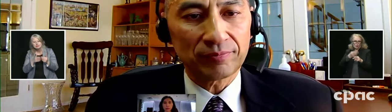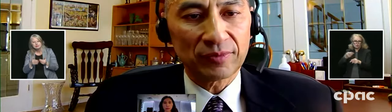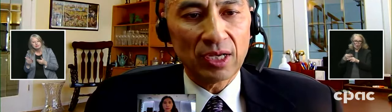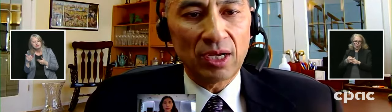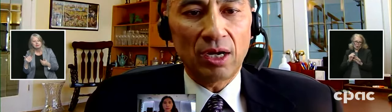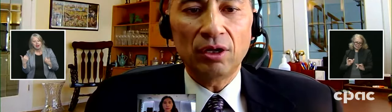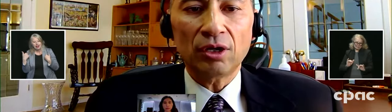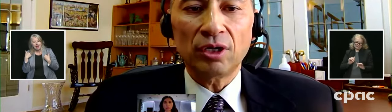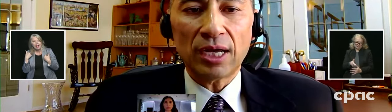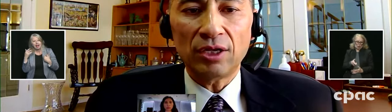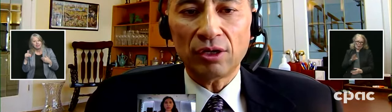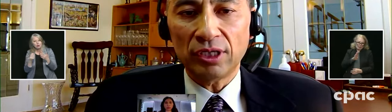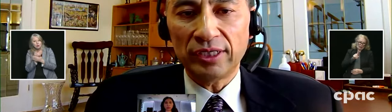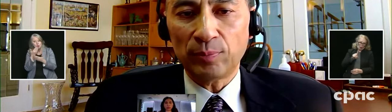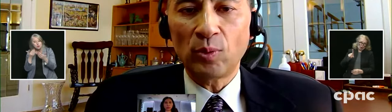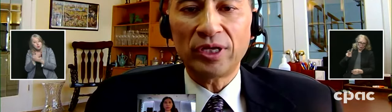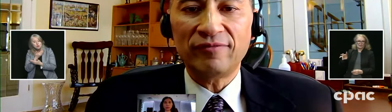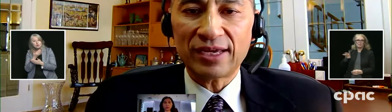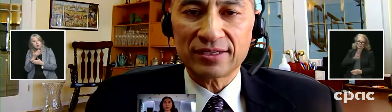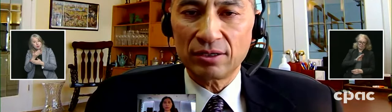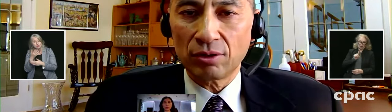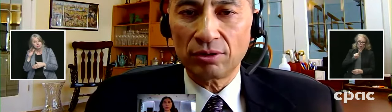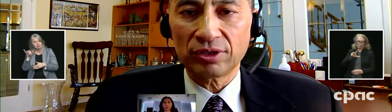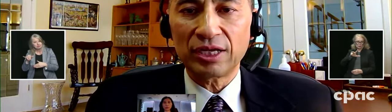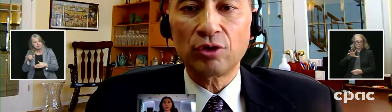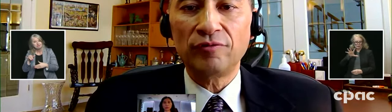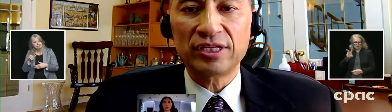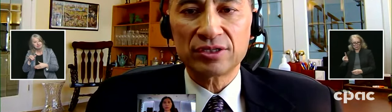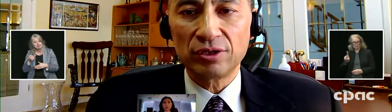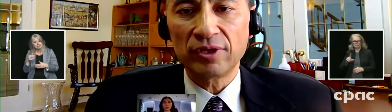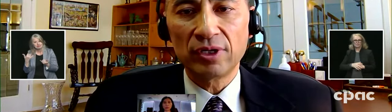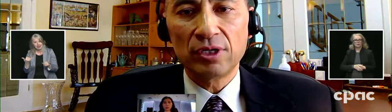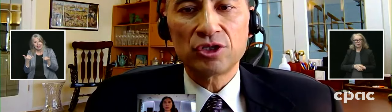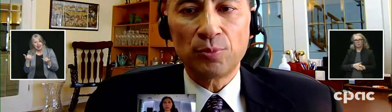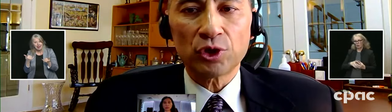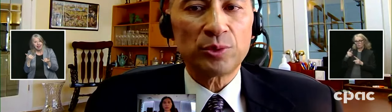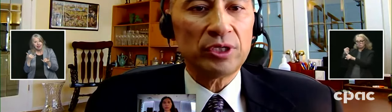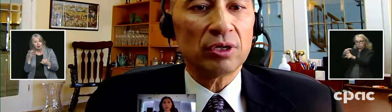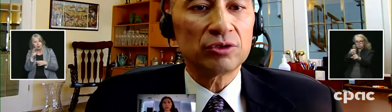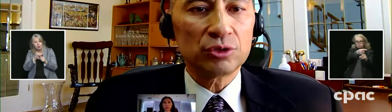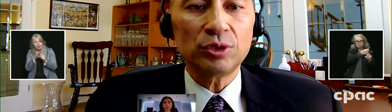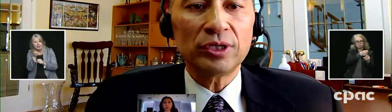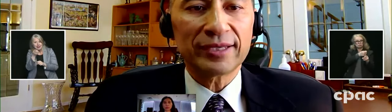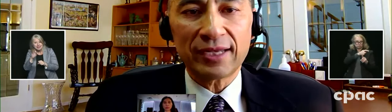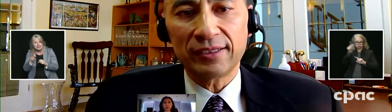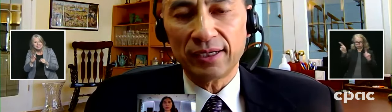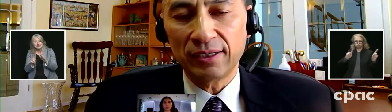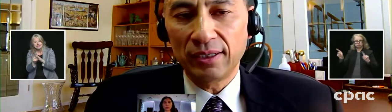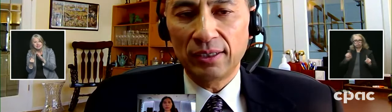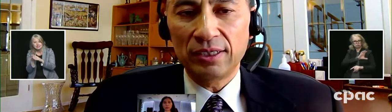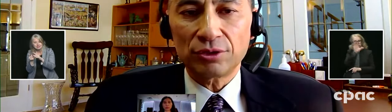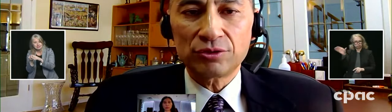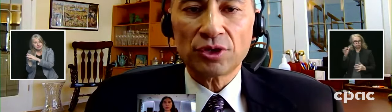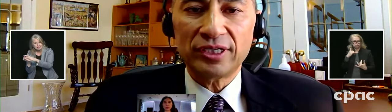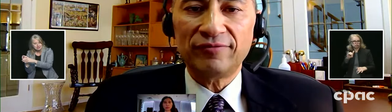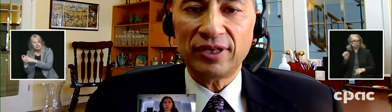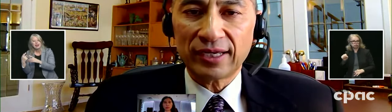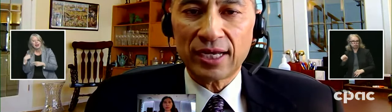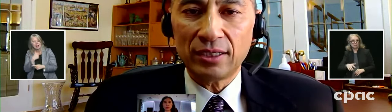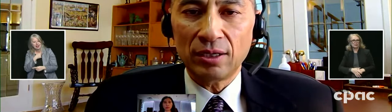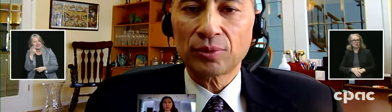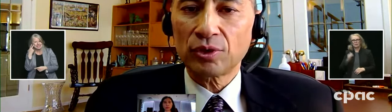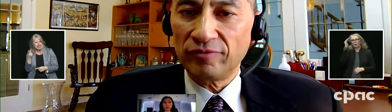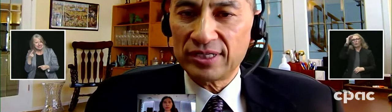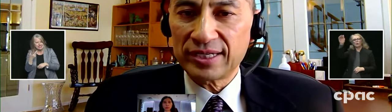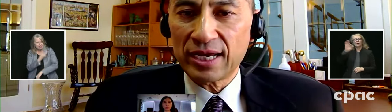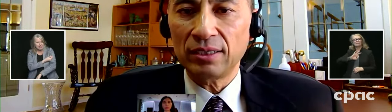variants. Alors que le déploiement des vaccins contre la COVID-19 se poursuit dans tout le Canada, les autorités